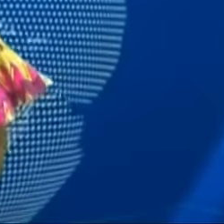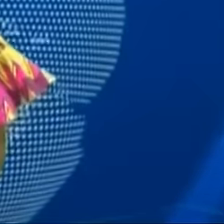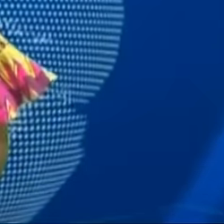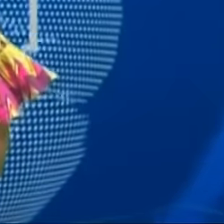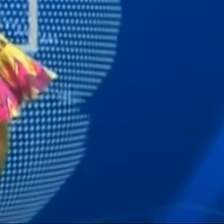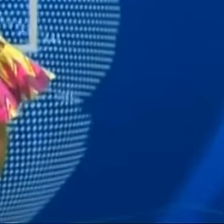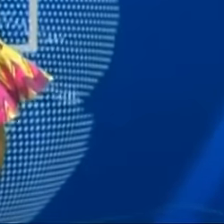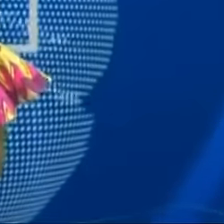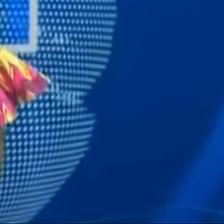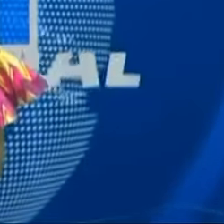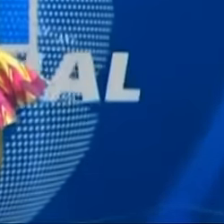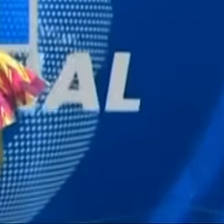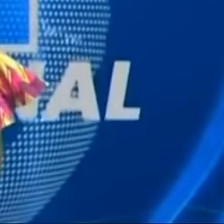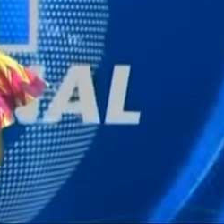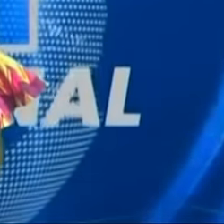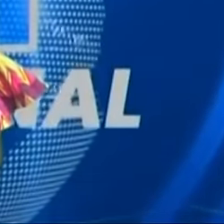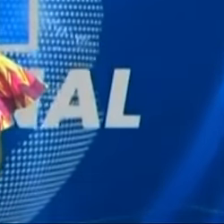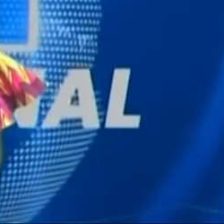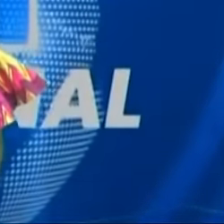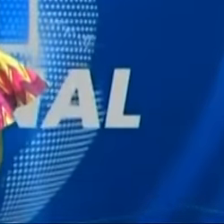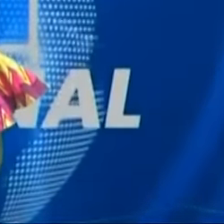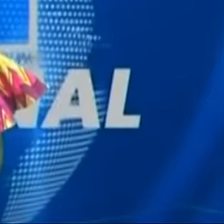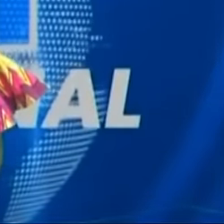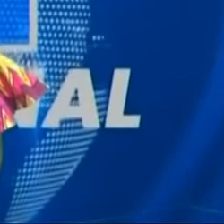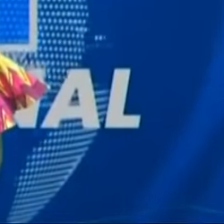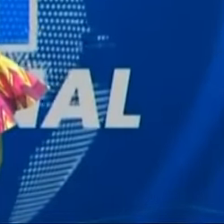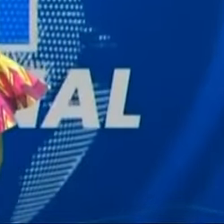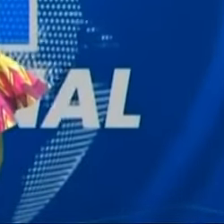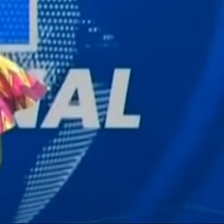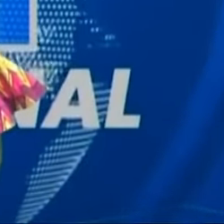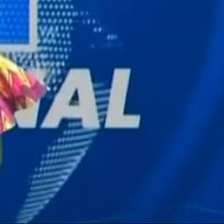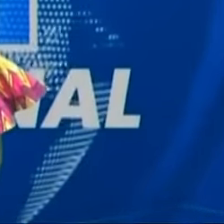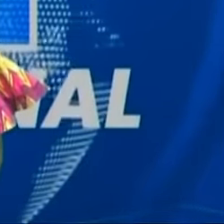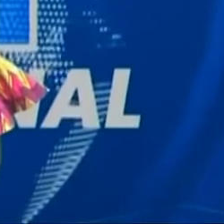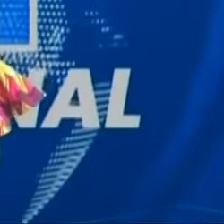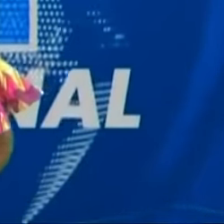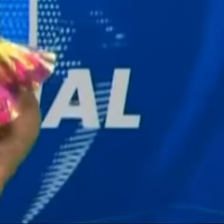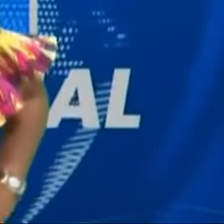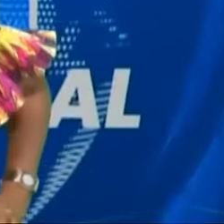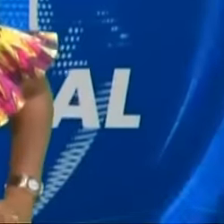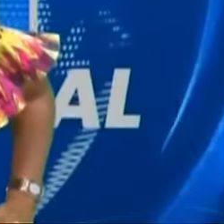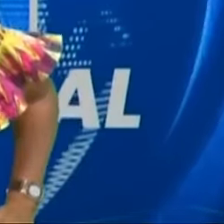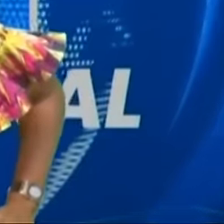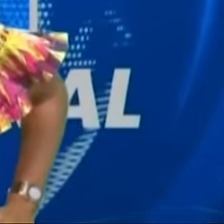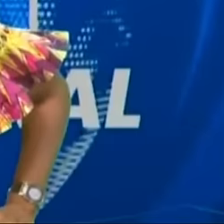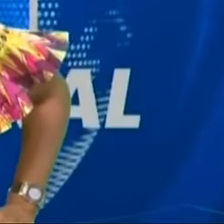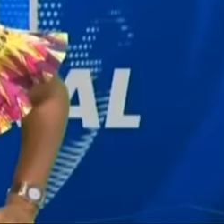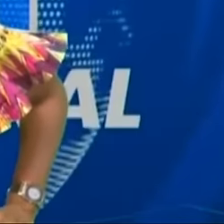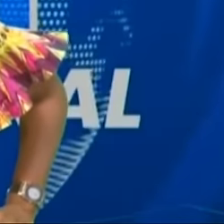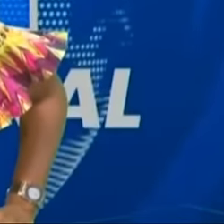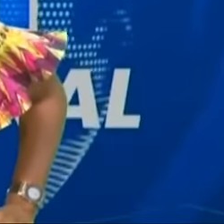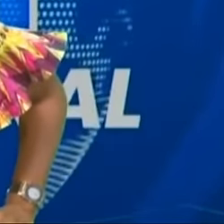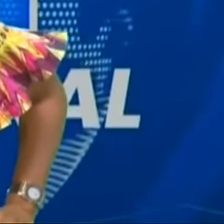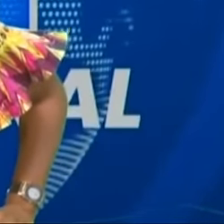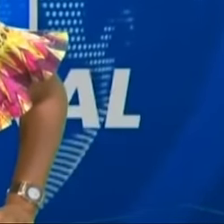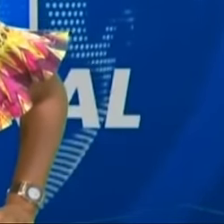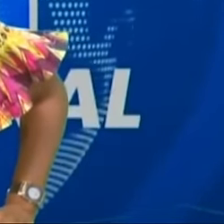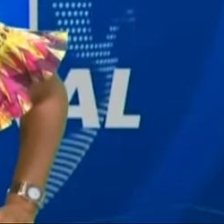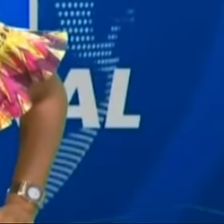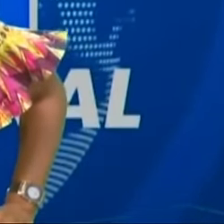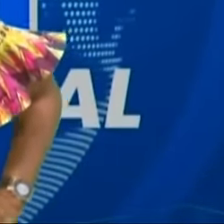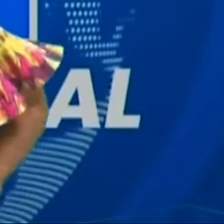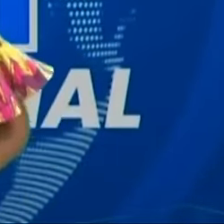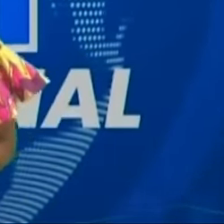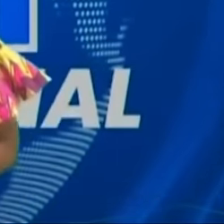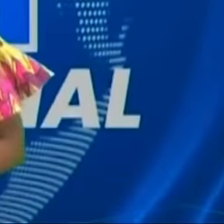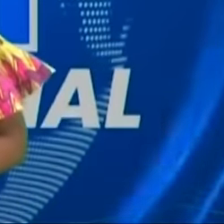s'est prononcée dans l'affaire du directeur général de la Metelsat, Itela Ilongo. Ce dernier a été condamné pour faute